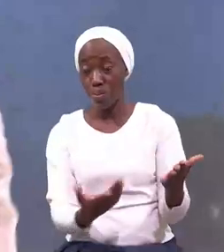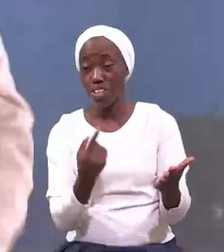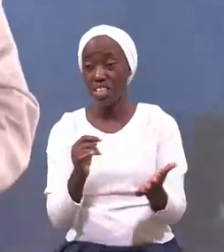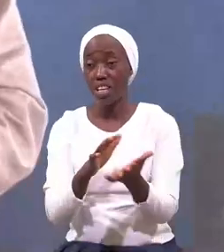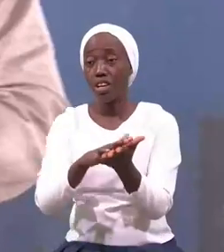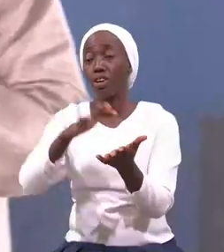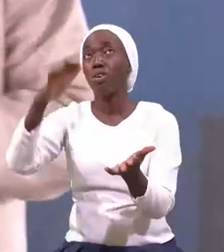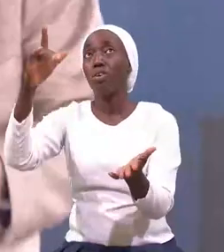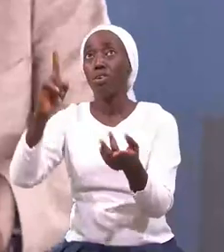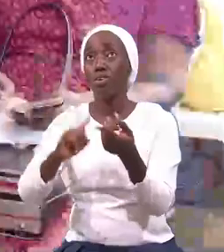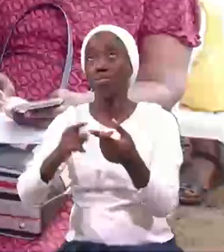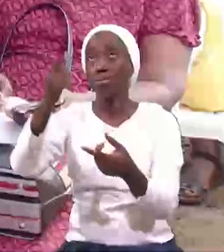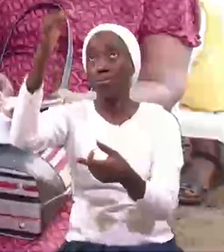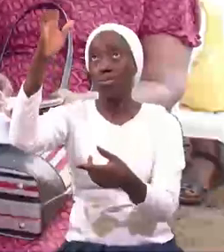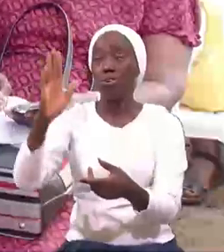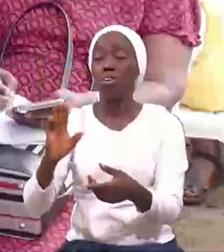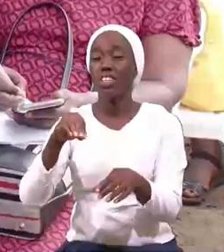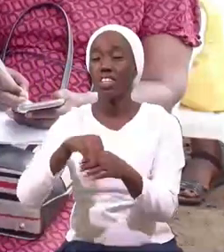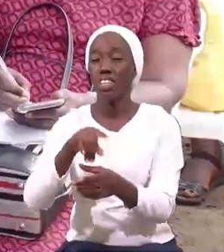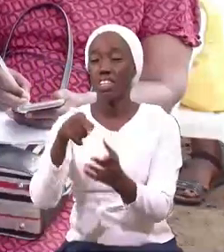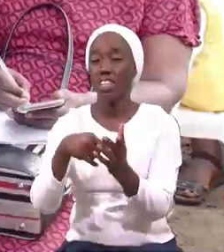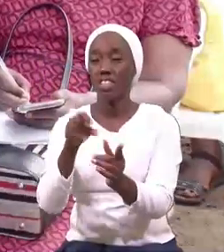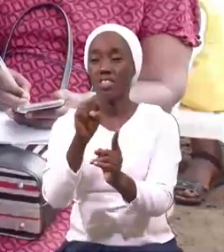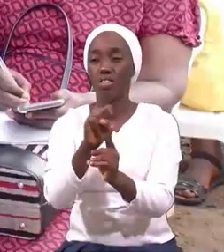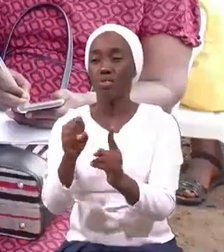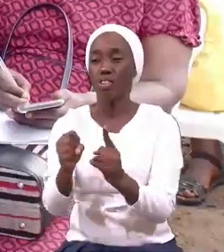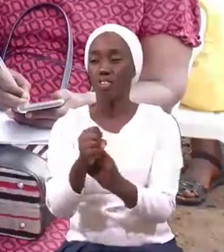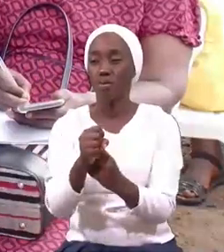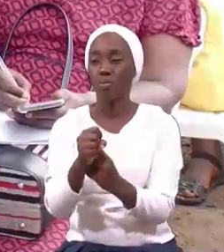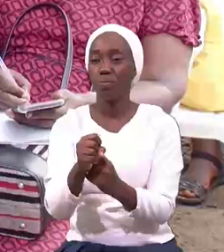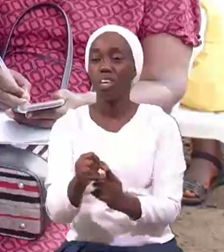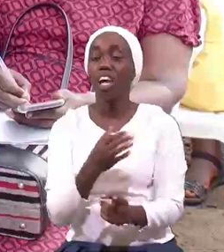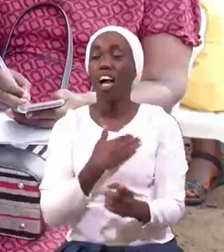Et Dieu dit, c'est toi qui vas apporter la gloire à Dieu dans cette situation.